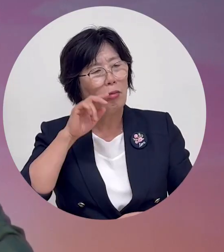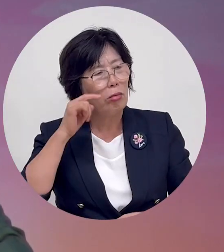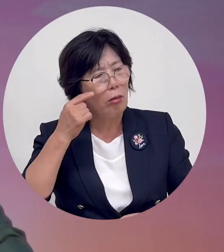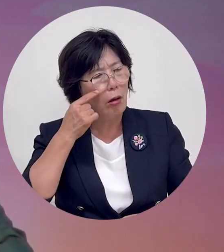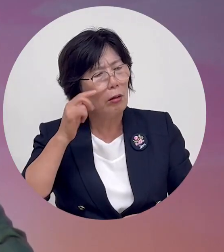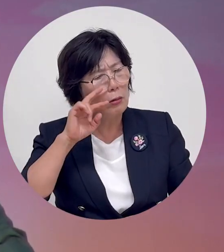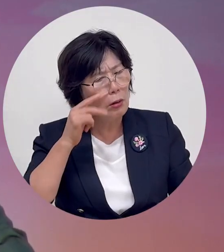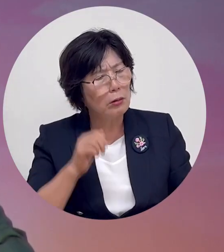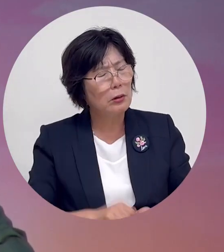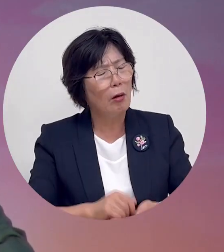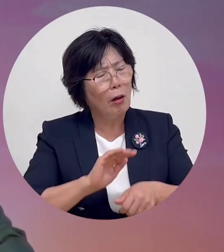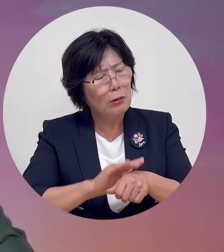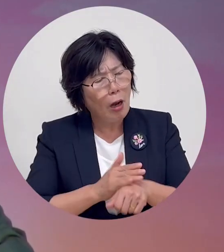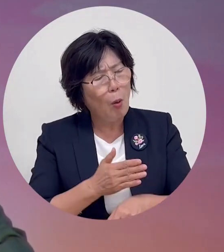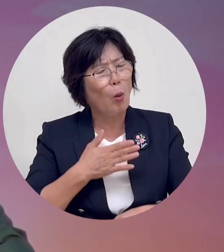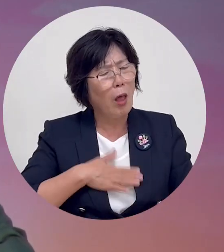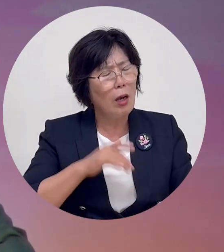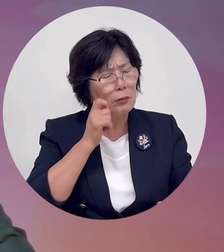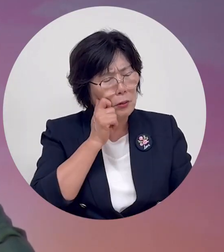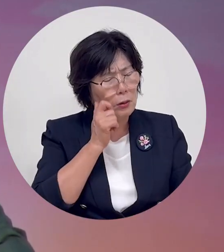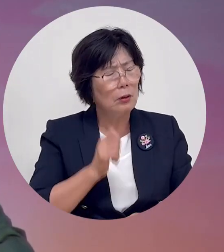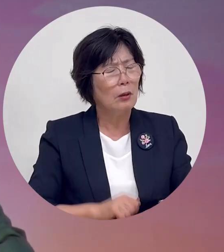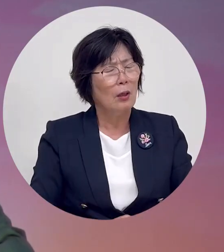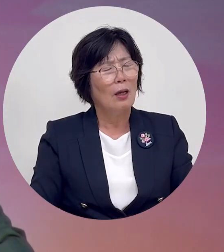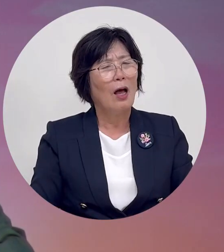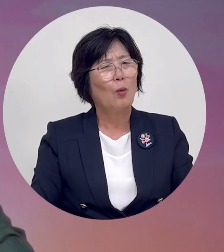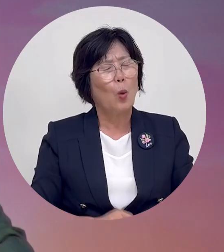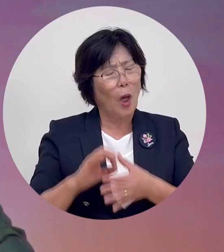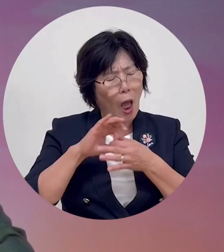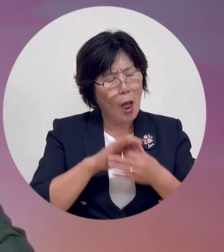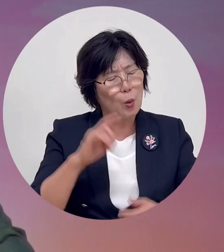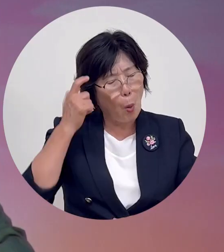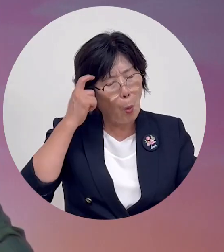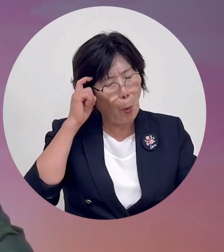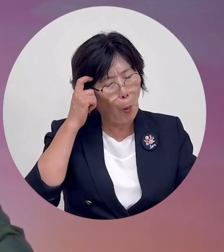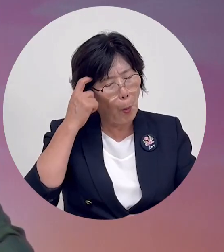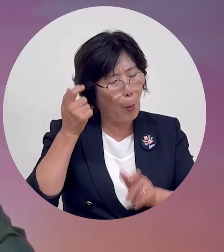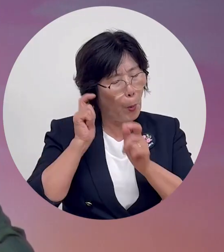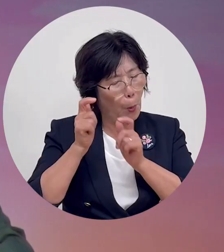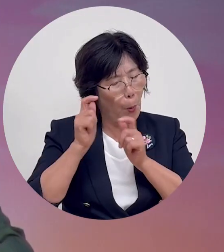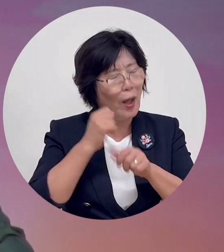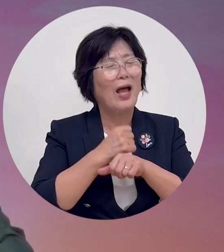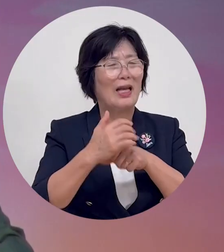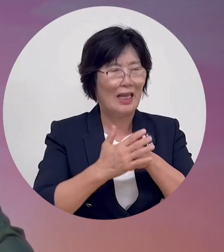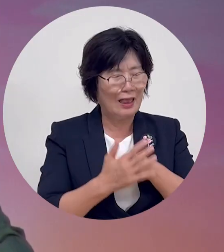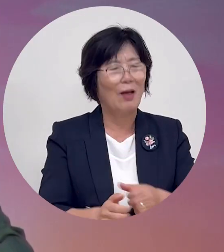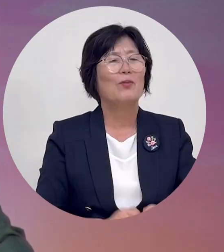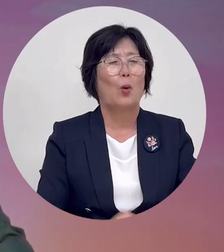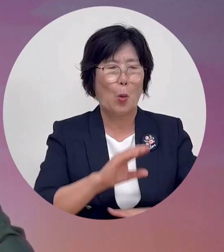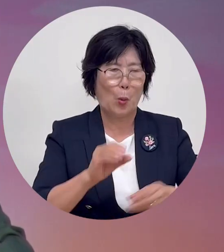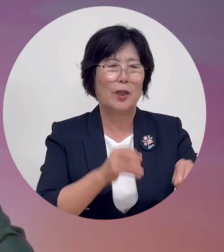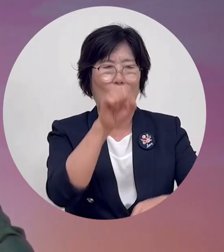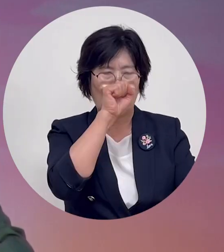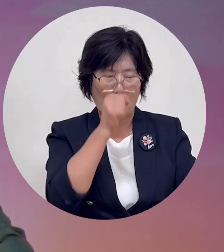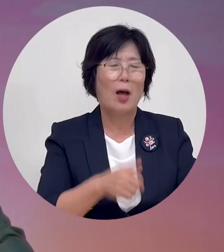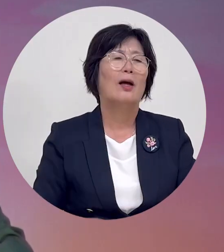왜 내가 잘못 알고 있지? 이렇게 정리가 됩니다. 자, 오늘날 한국교회는